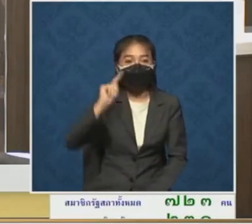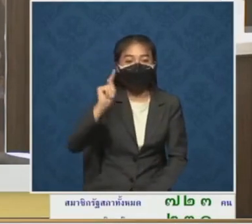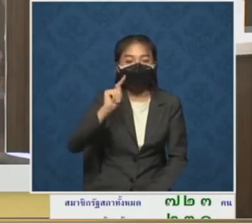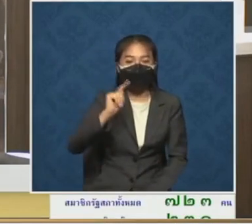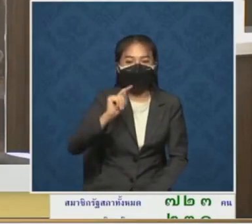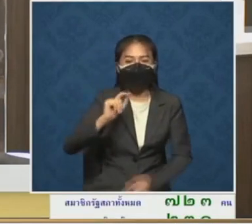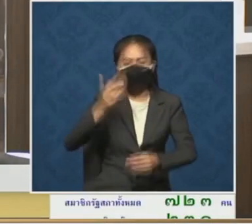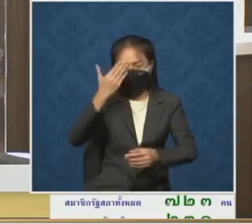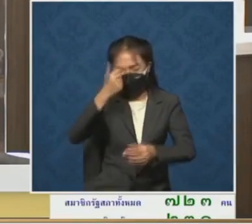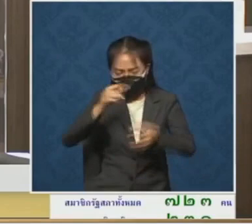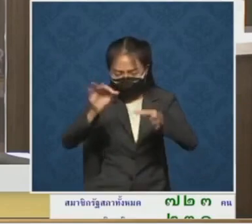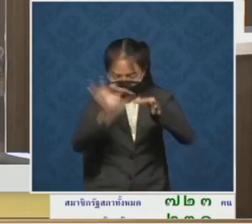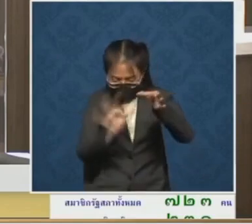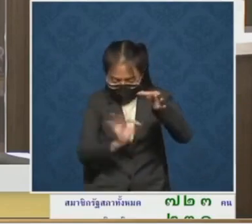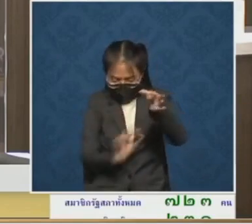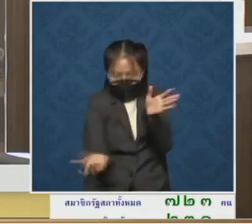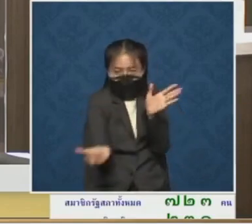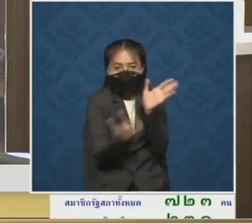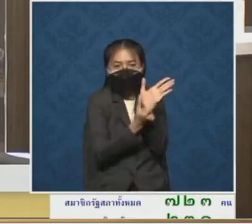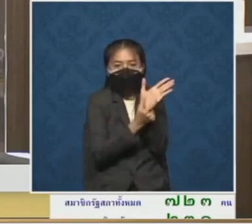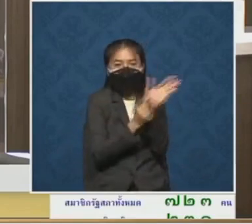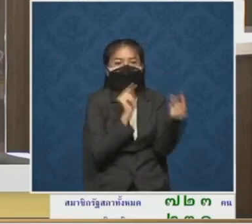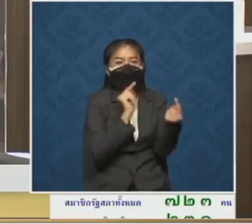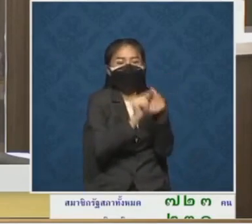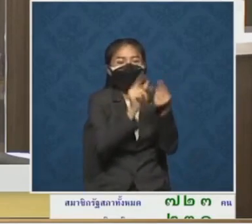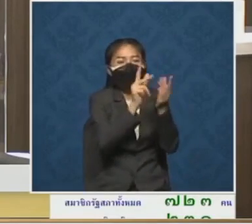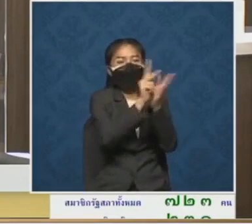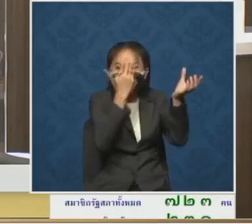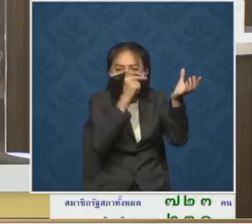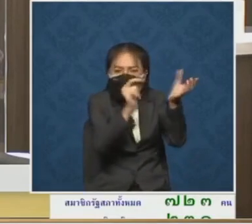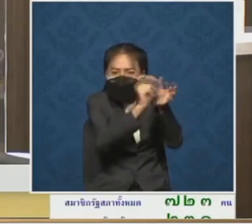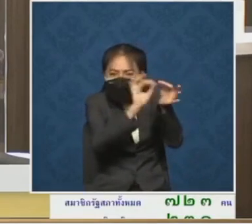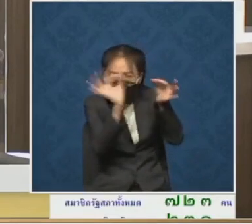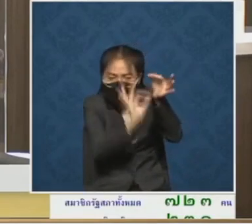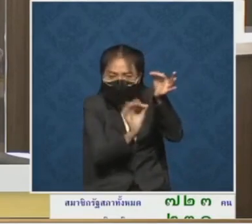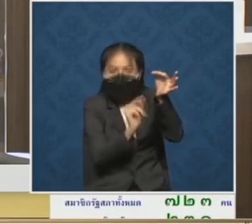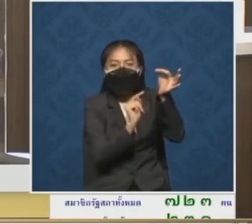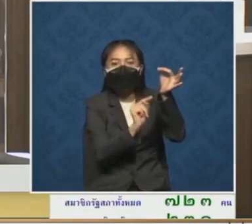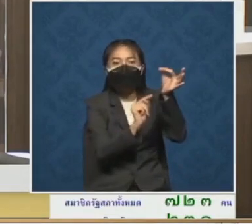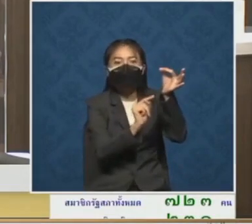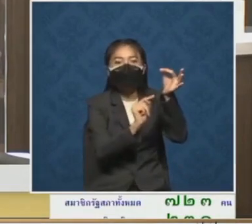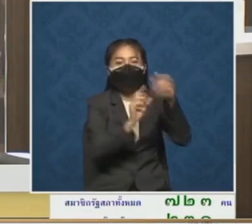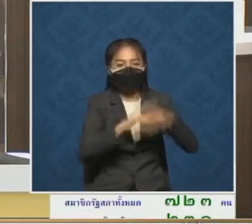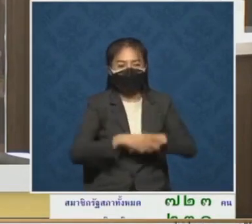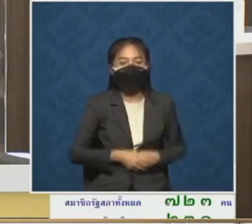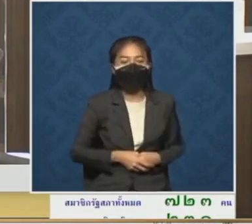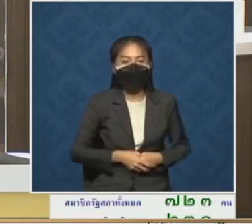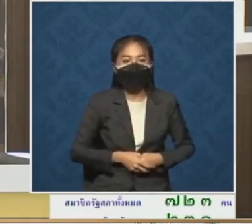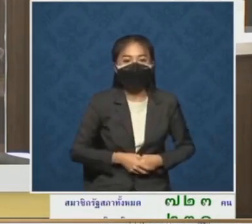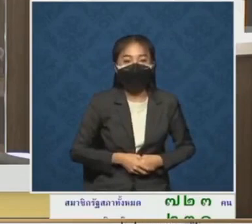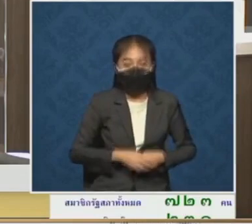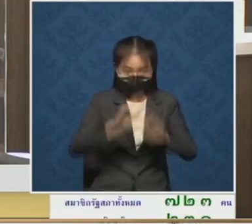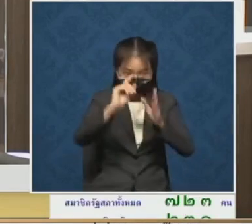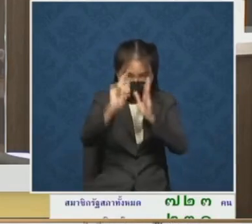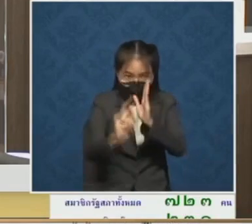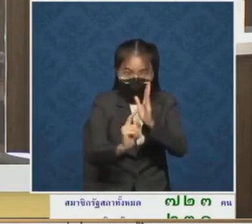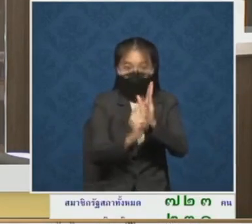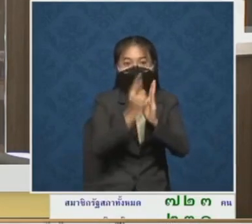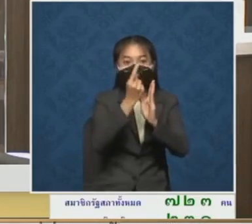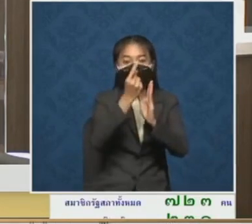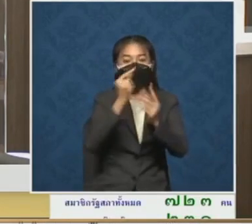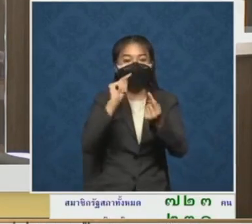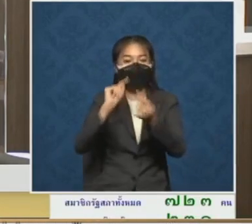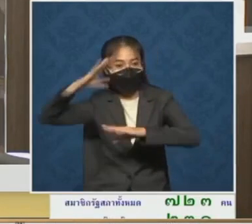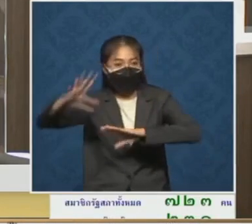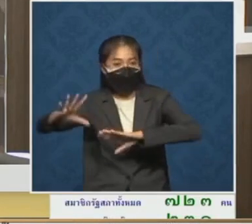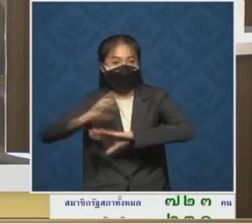ไม่เขียนลงในรัฐธรรมนูญผมคิดมาก่อนท่านประมาณ35ปีแต่ท่านประธานครับสิ่งแรกที่คณะรัฐประหารทุกคณะ